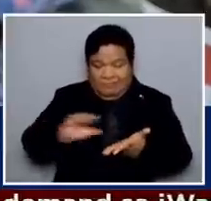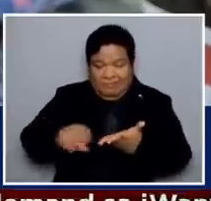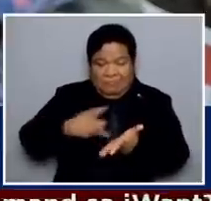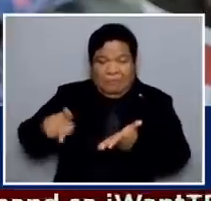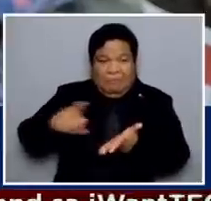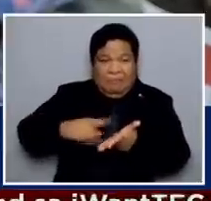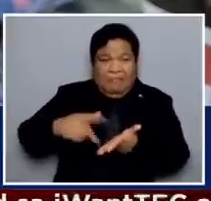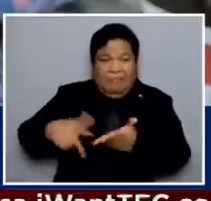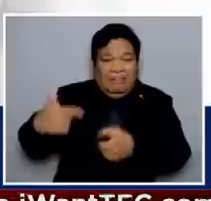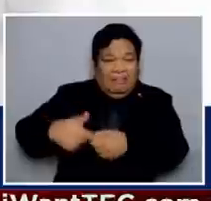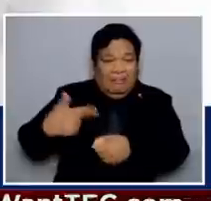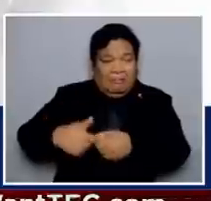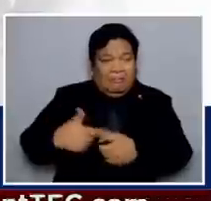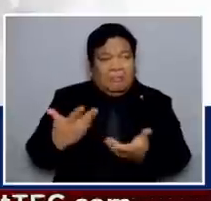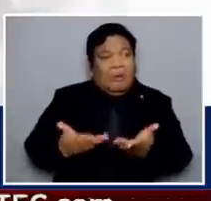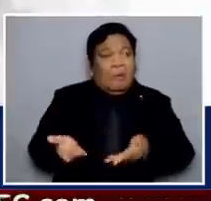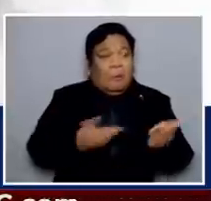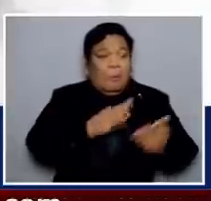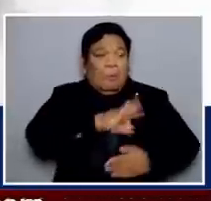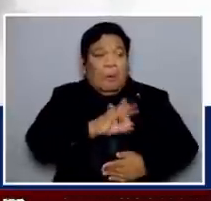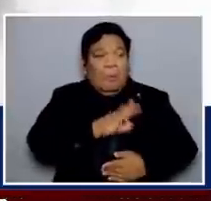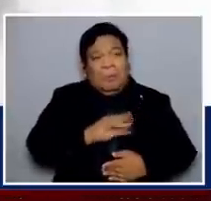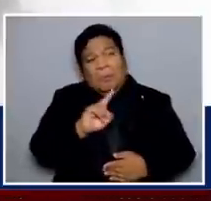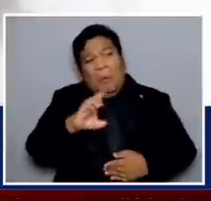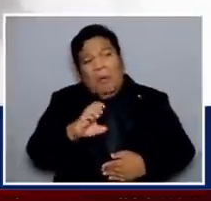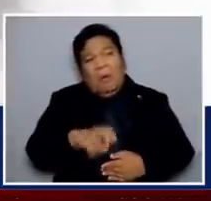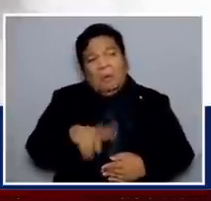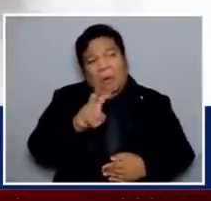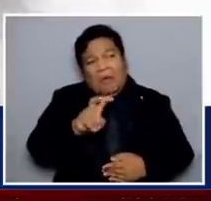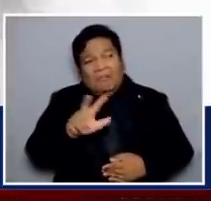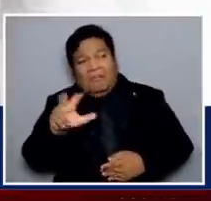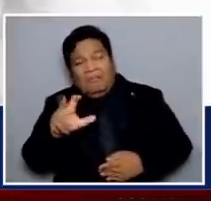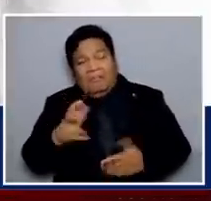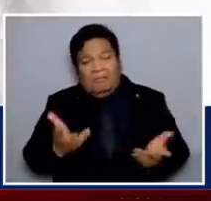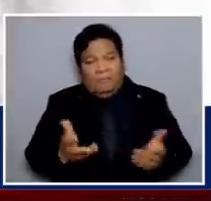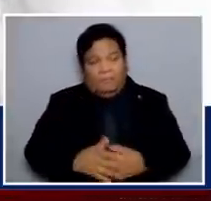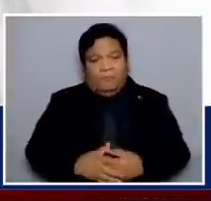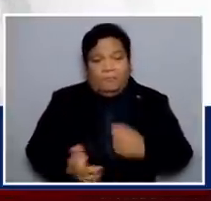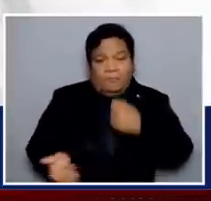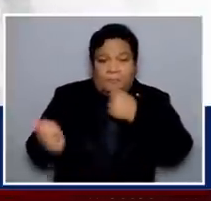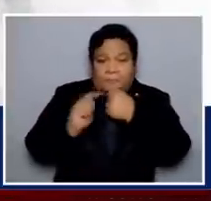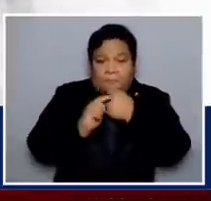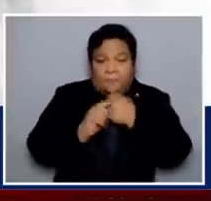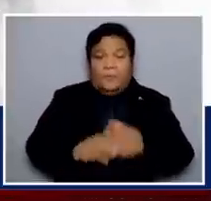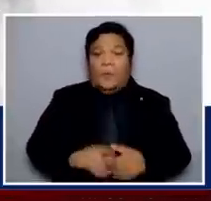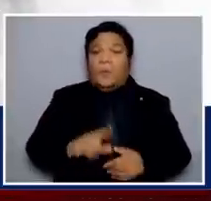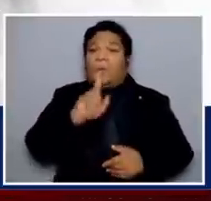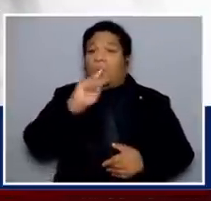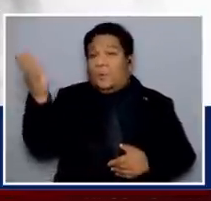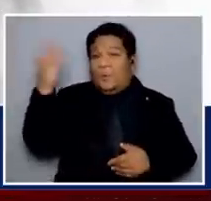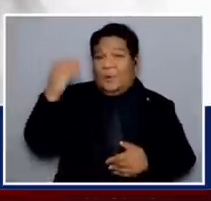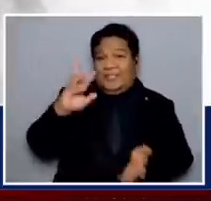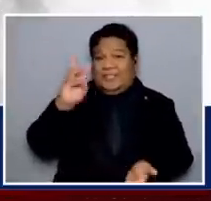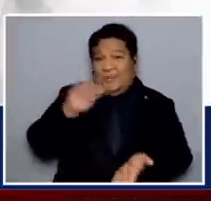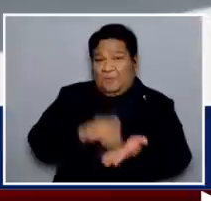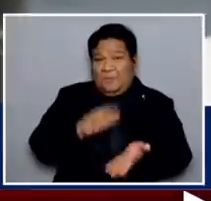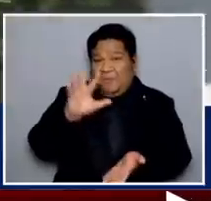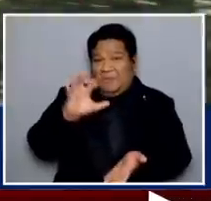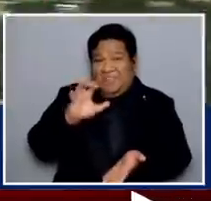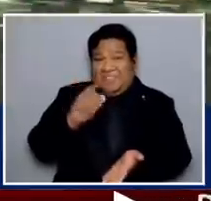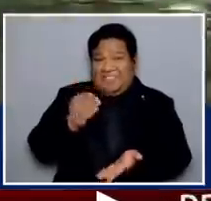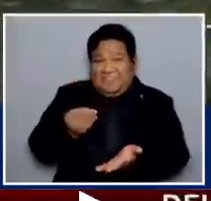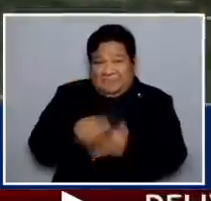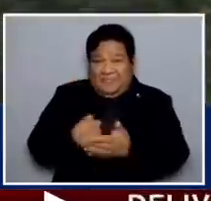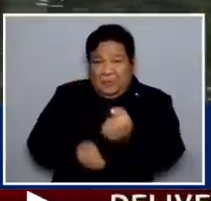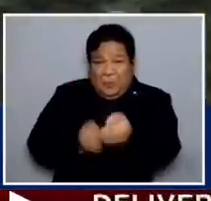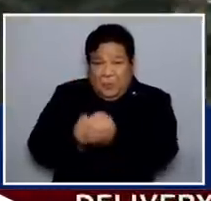mga 200, 300. 4,500 pesos na lang imbis na 6,500 ang fuel subsidy ng mga delivery riders